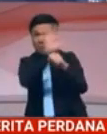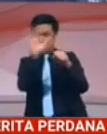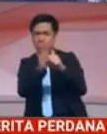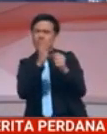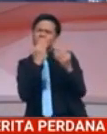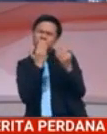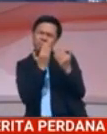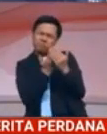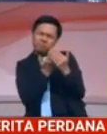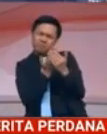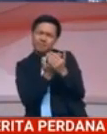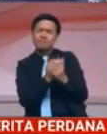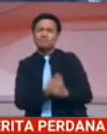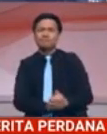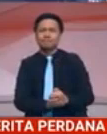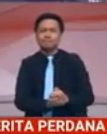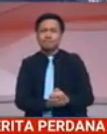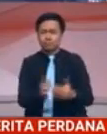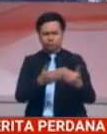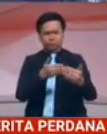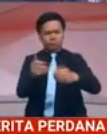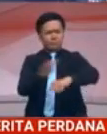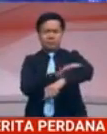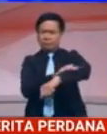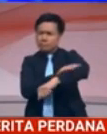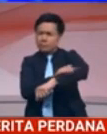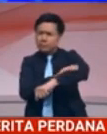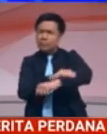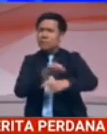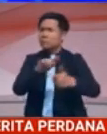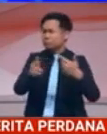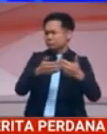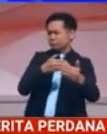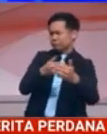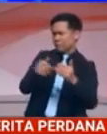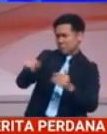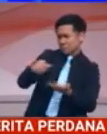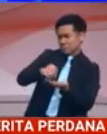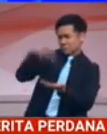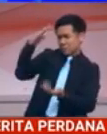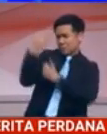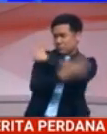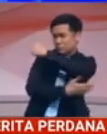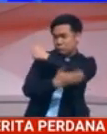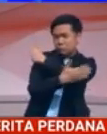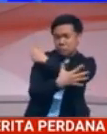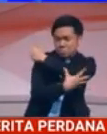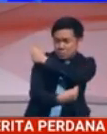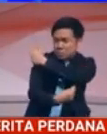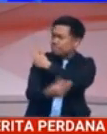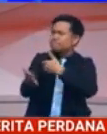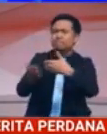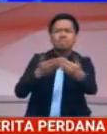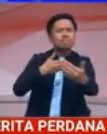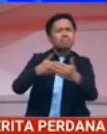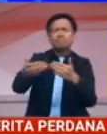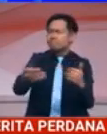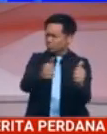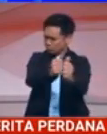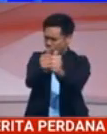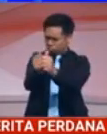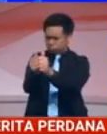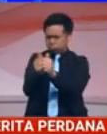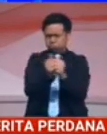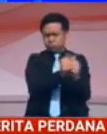berkesan. Rakyat tanpa mengira perbezaan kaum, warna kulit dan status sosial telah bersama-sama membantu dan melindungi